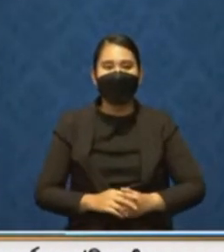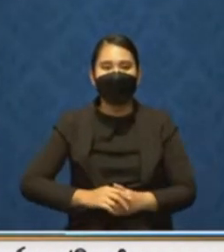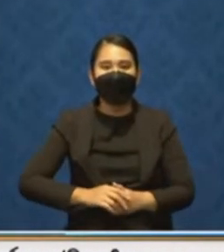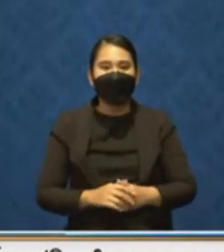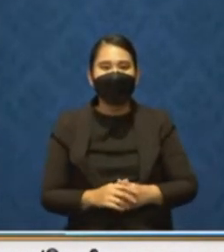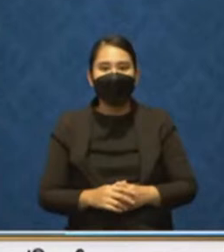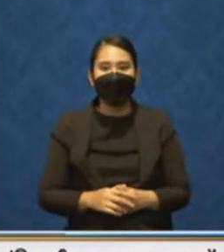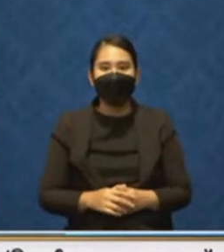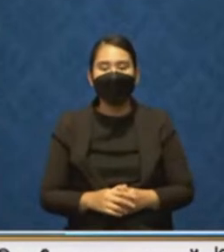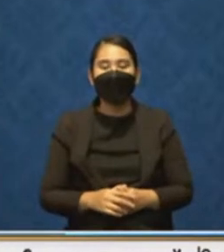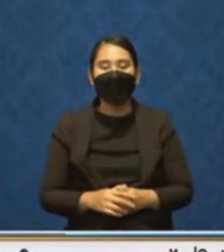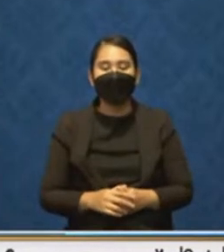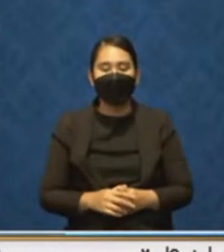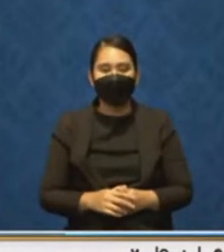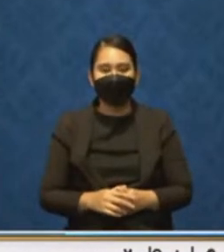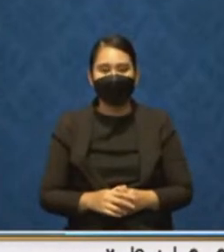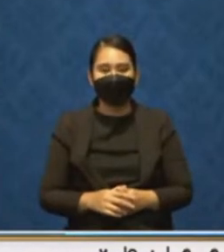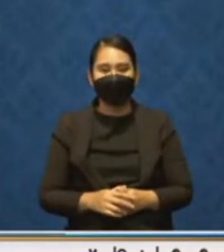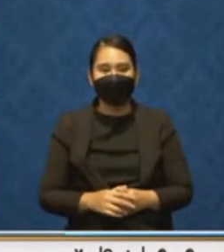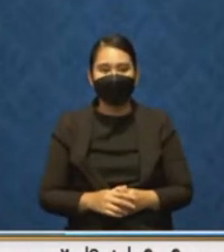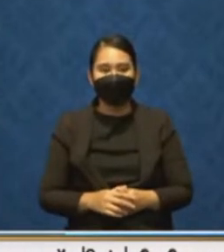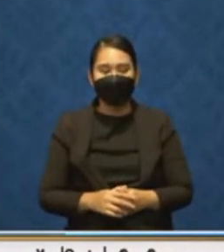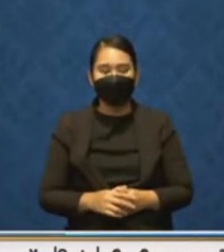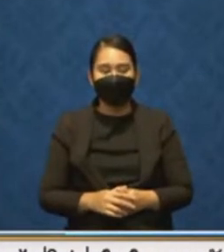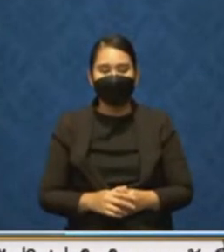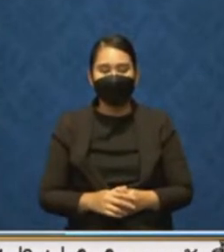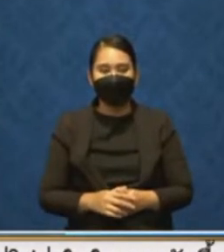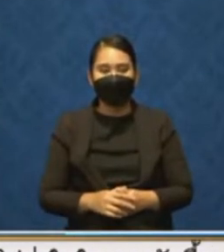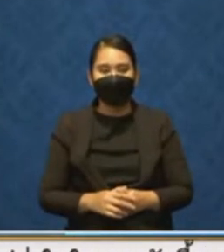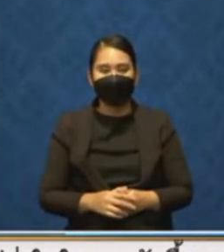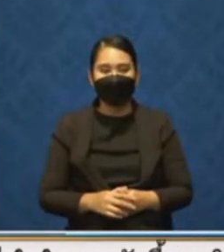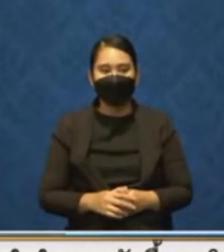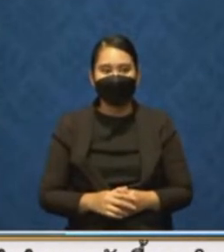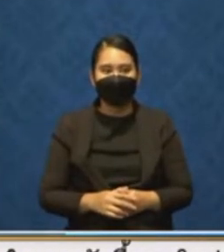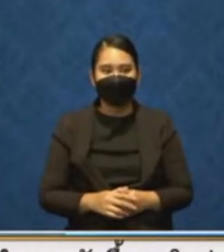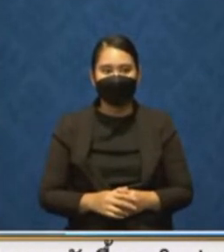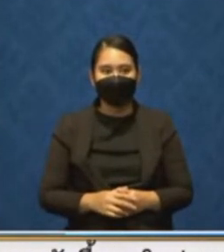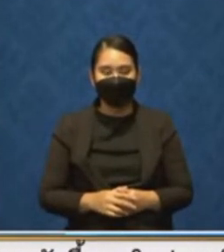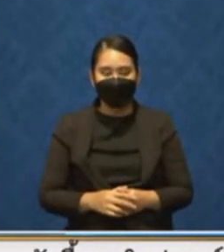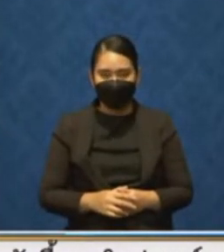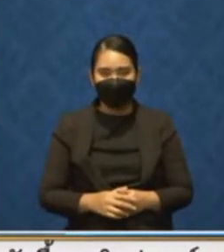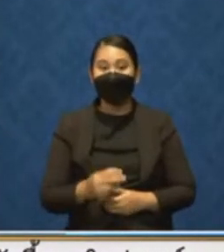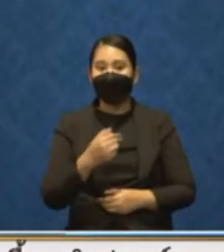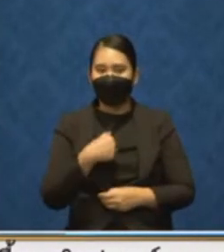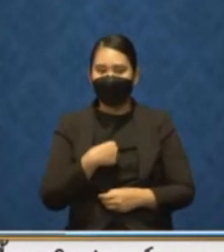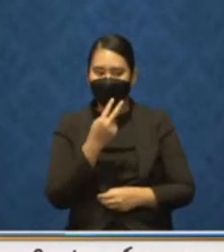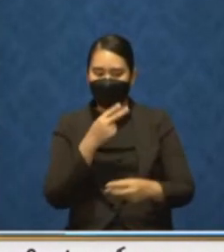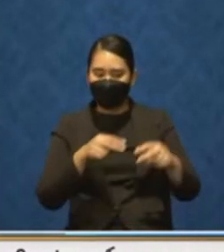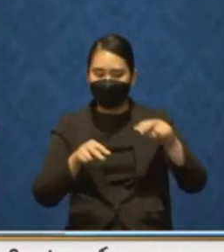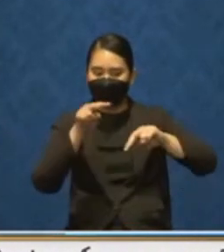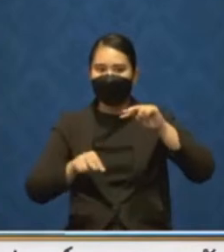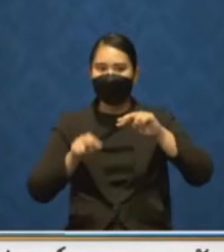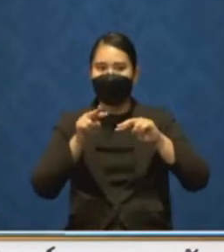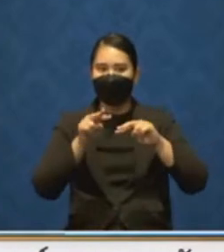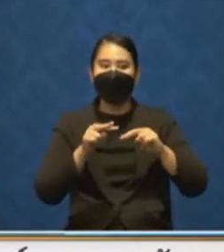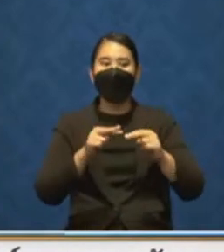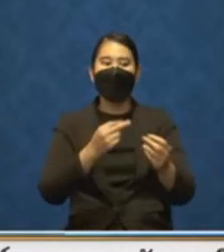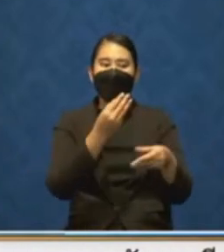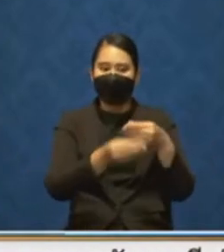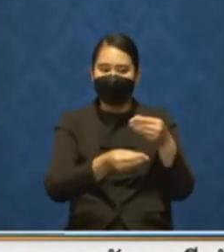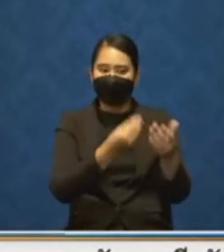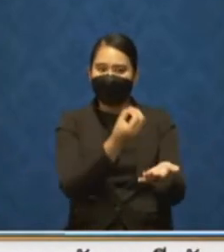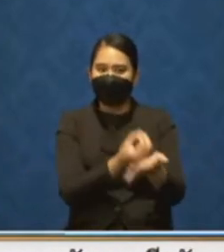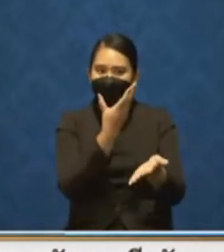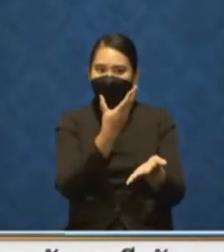นอกจากนั้นถ้าพบว่ามีการค้ากำไรเกินควรก็ดำเนินคดีครับ